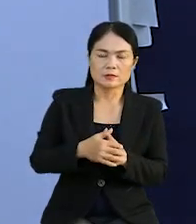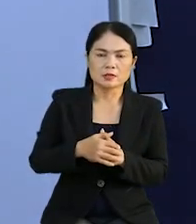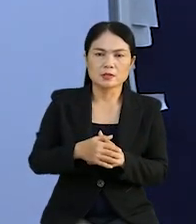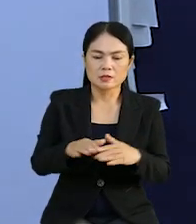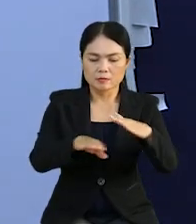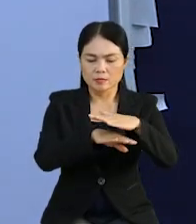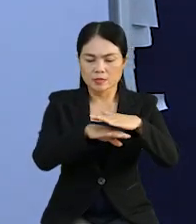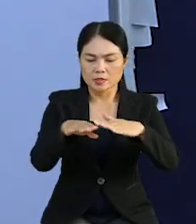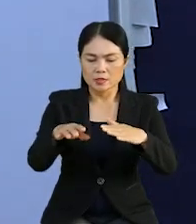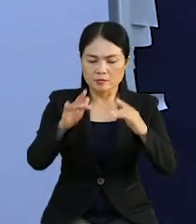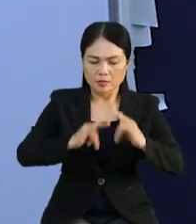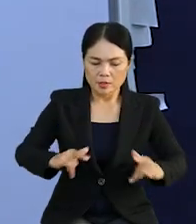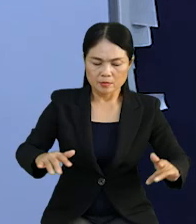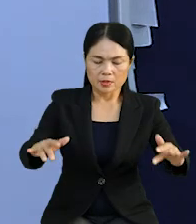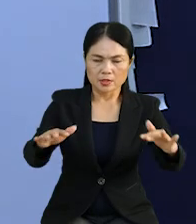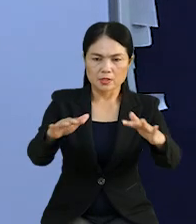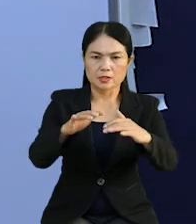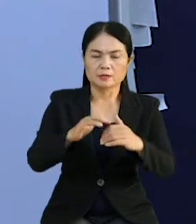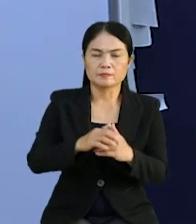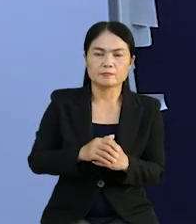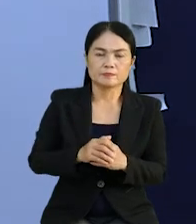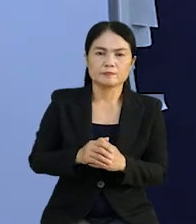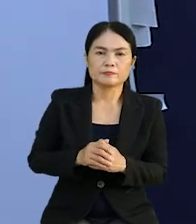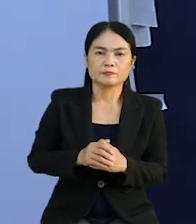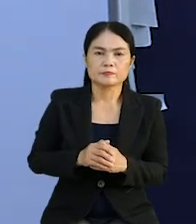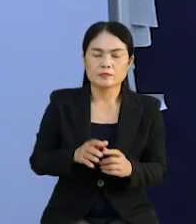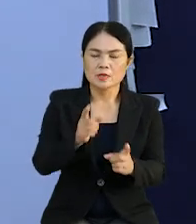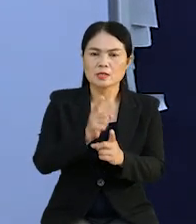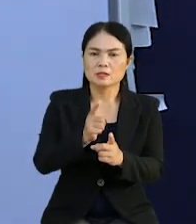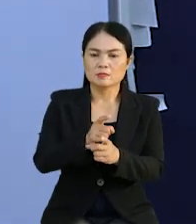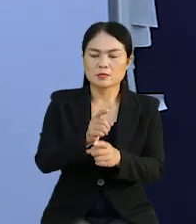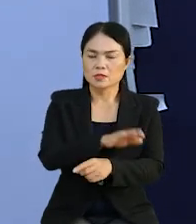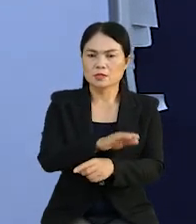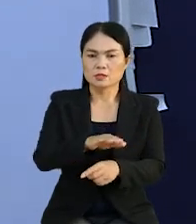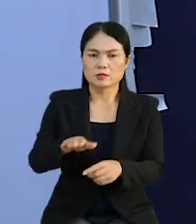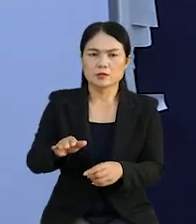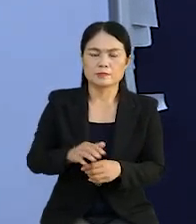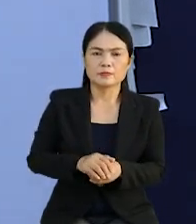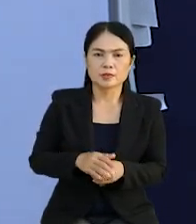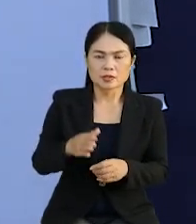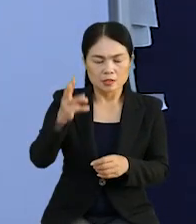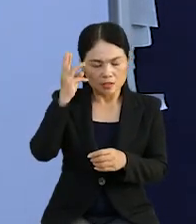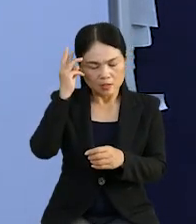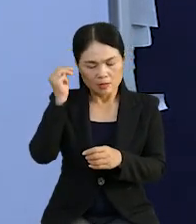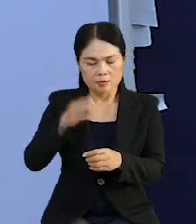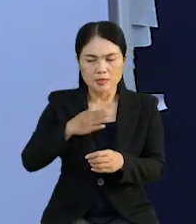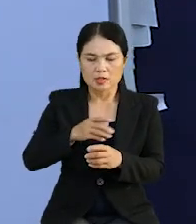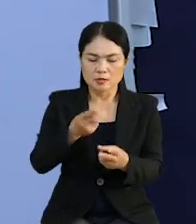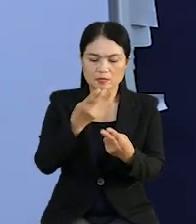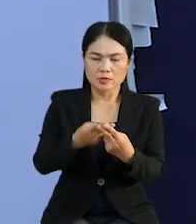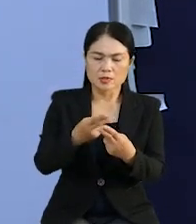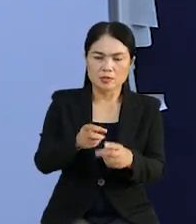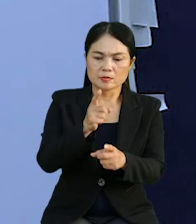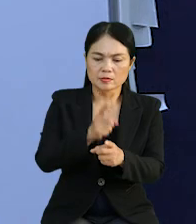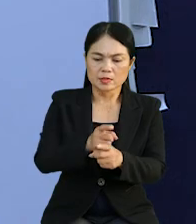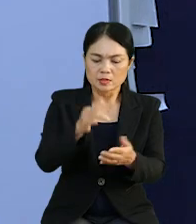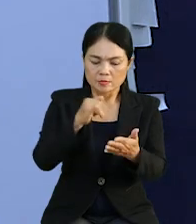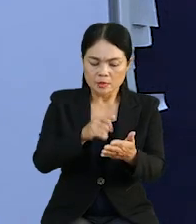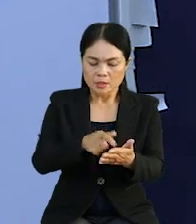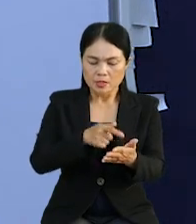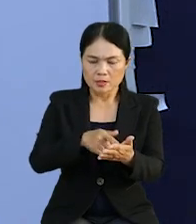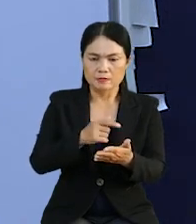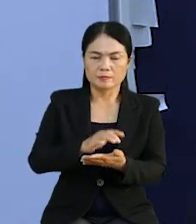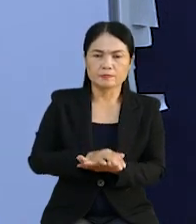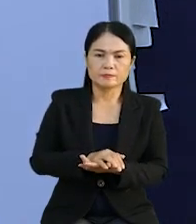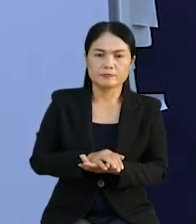บาดบังตุนเละสาบบาดตรำตรายก้นบาดเราคุณสังคมตะก้นฉลาดตรายสนุตีมวยนี้เงี้ยจึงเกย์นะก้นน